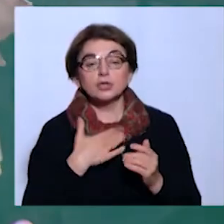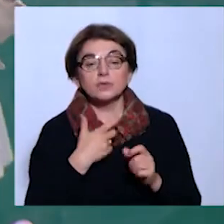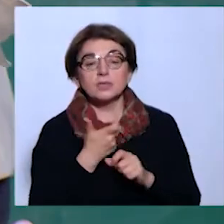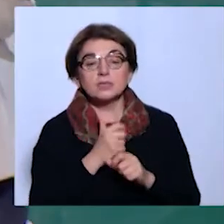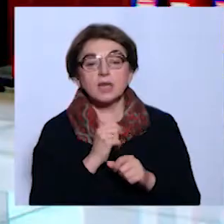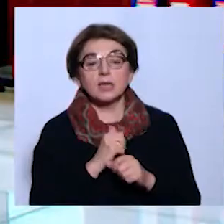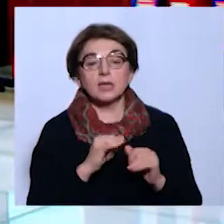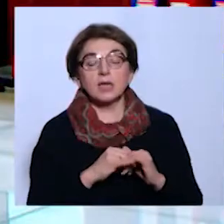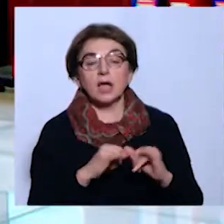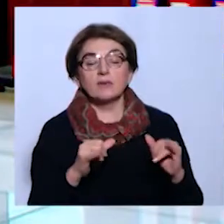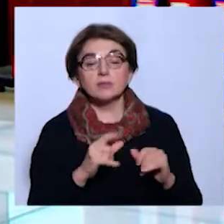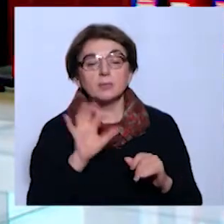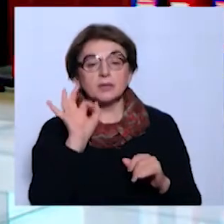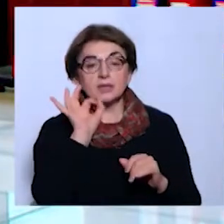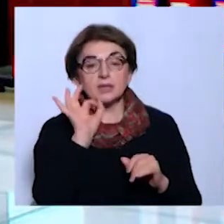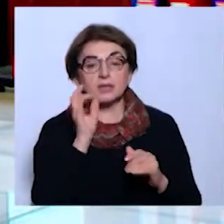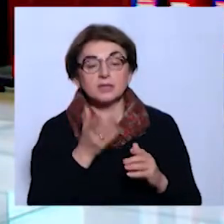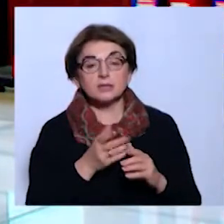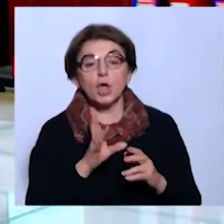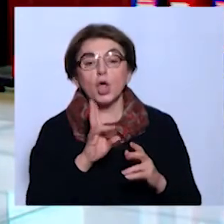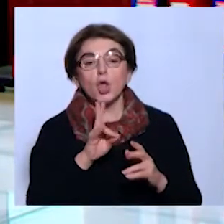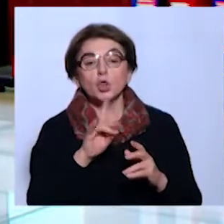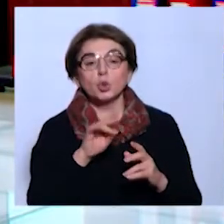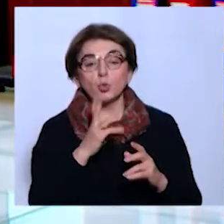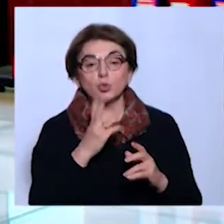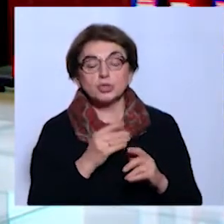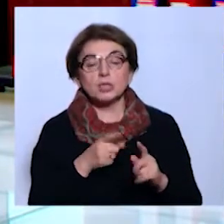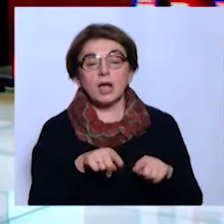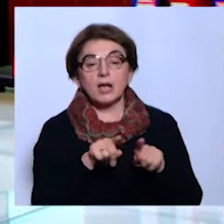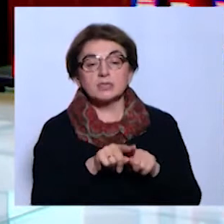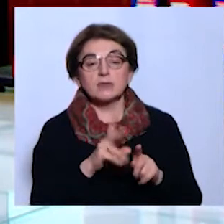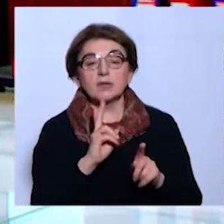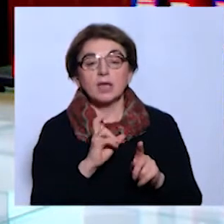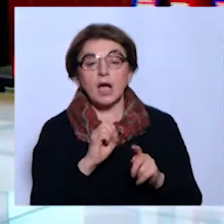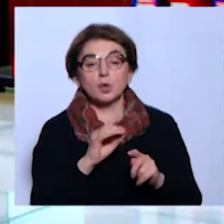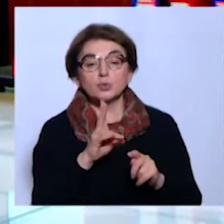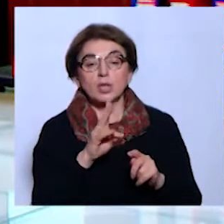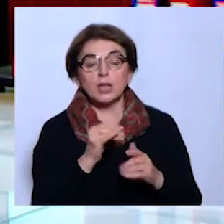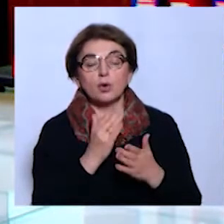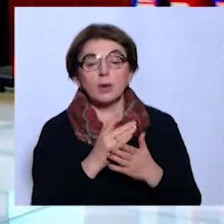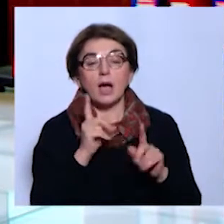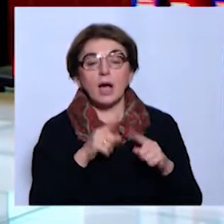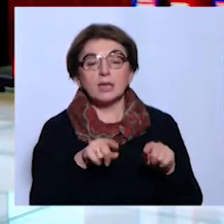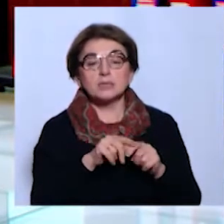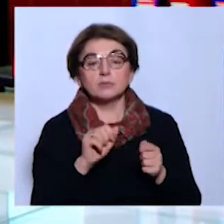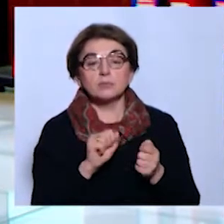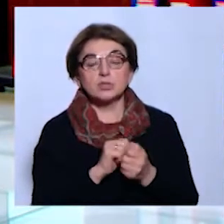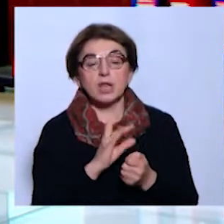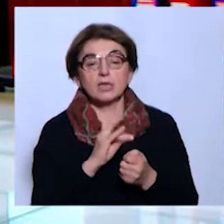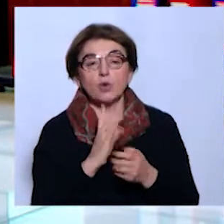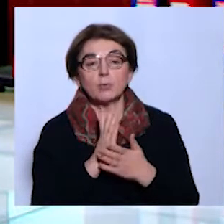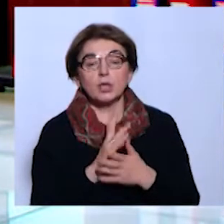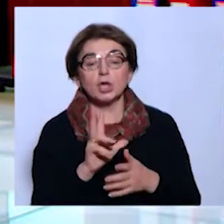ძალიან კარგად გავრცელებულ თხილს, ნუშსაც კაკლუჭა ნაყოფი აქვს. ასევე მშრალი ნაყოფი არის